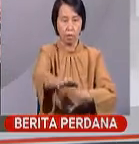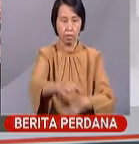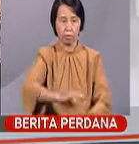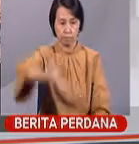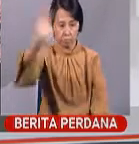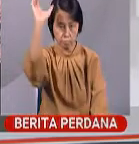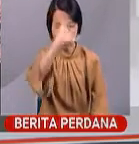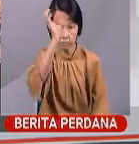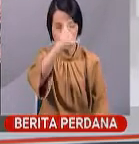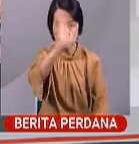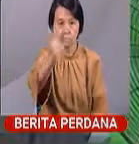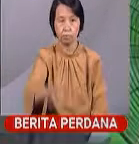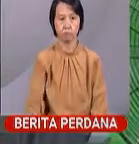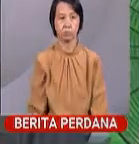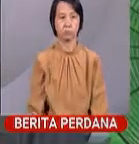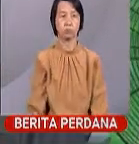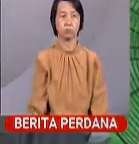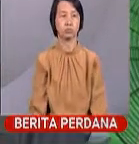dijejaki.